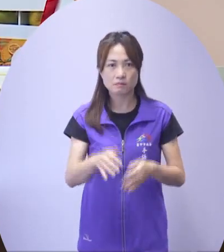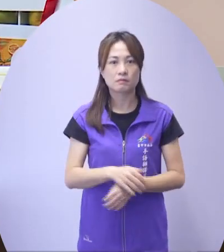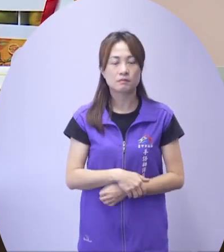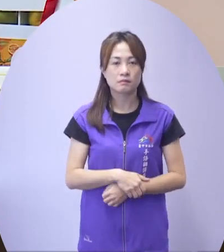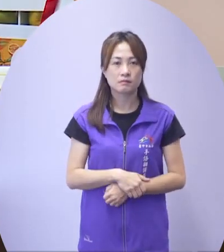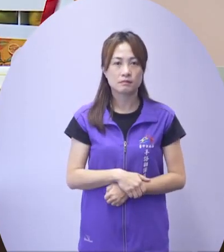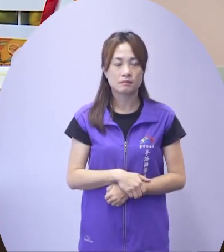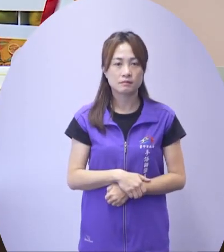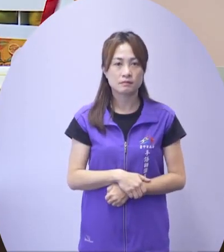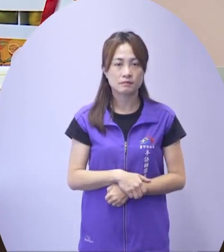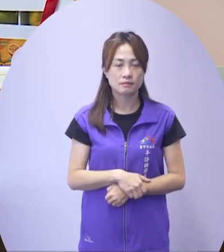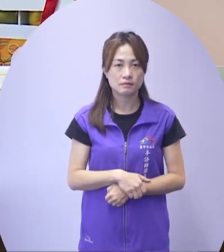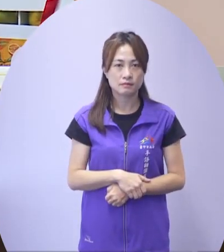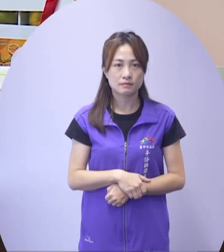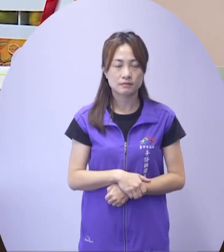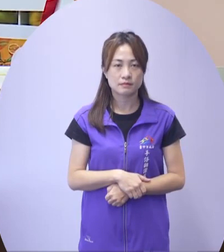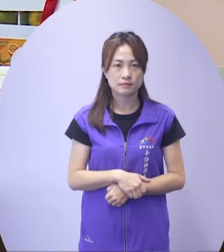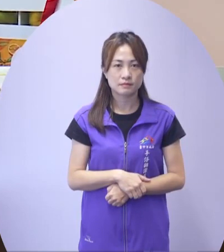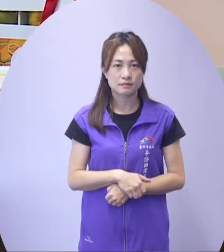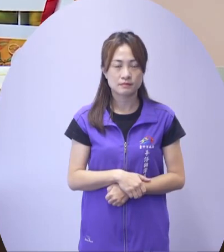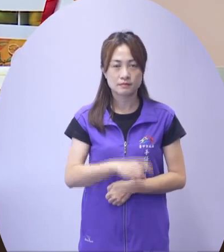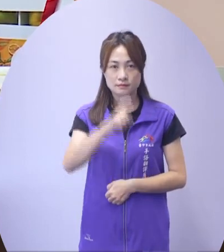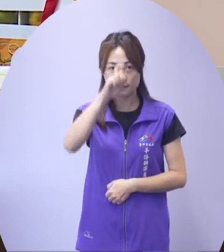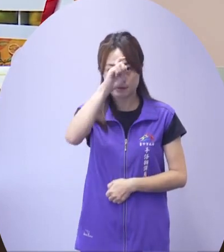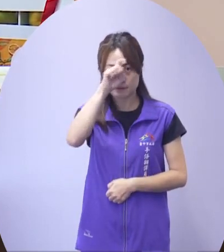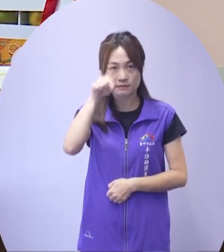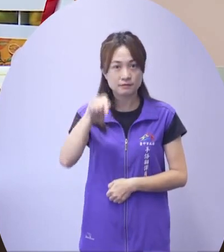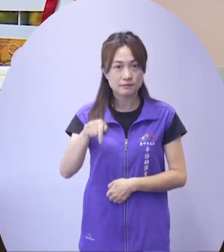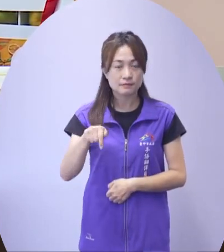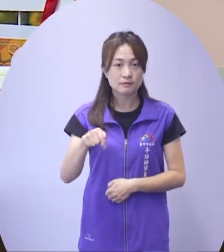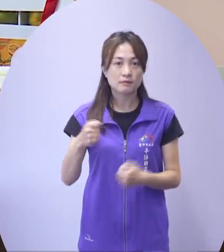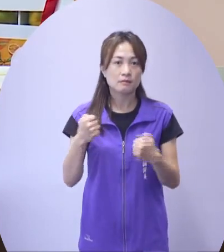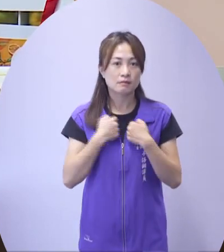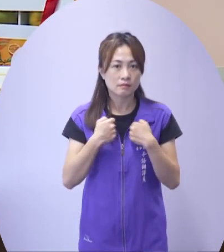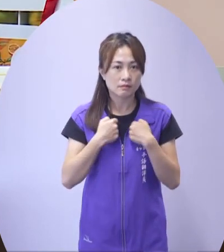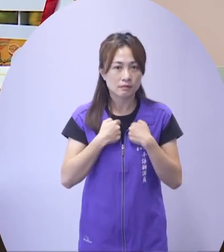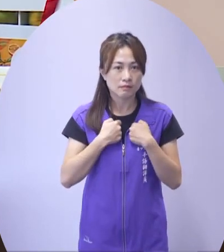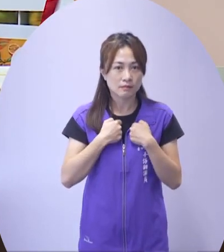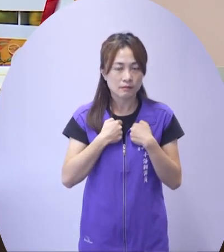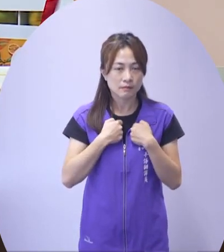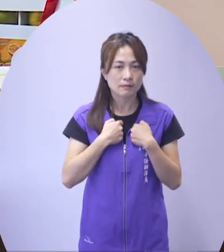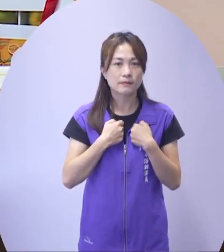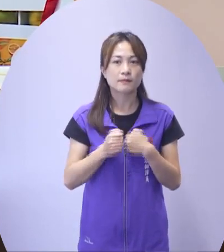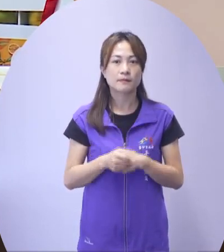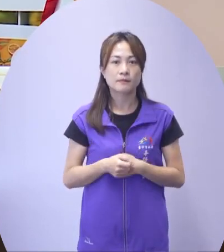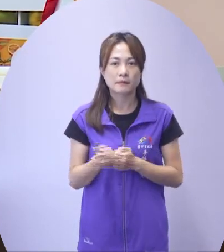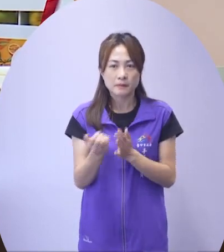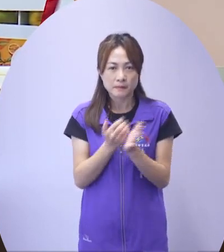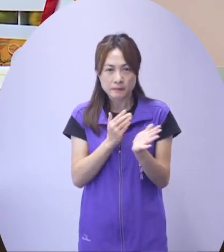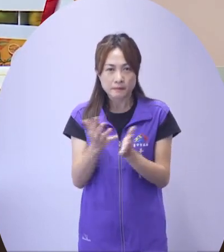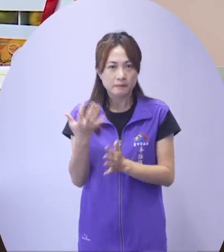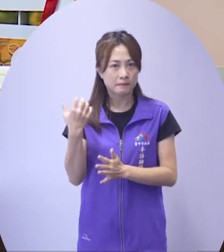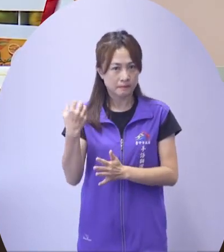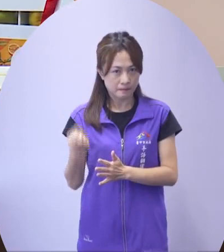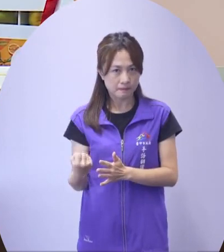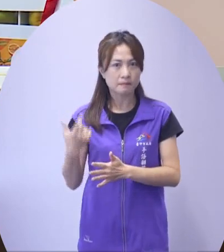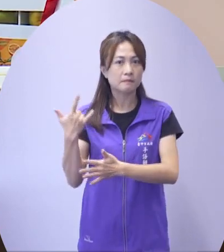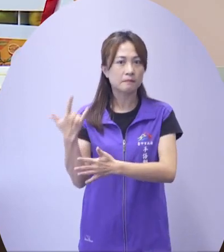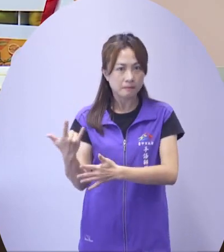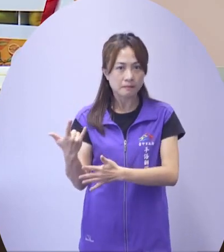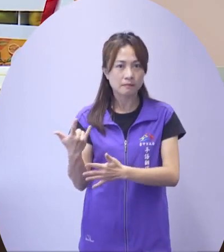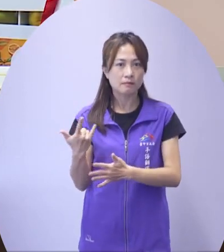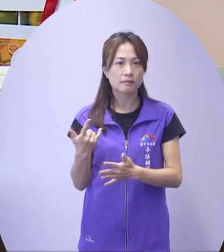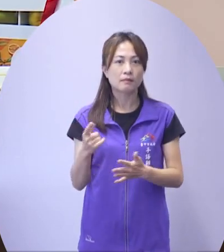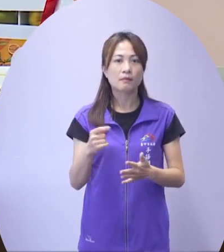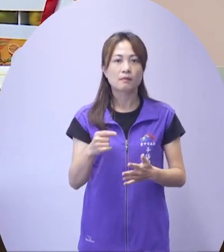那当然我们希望这样的一个演练是宁愿过度准备，但是备而不用，所以呢，